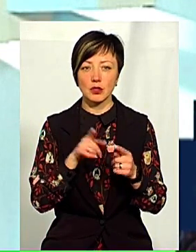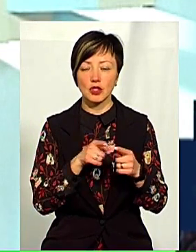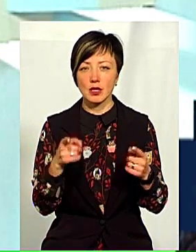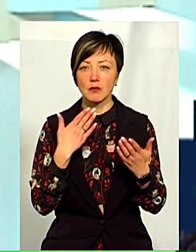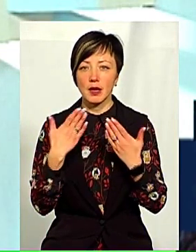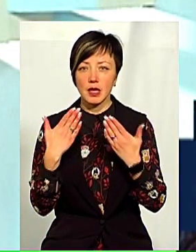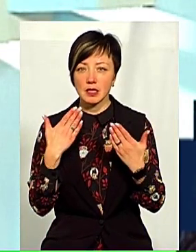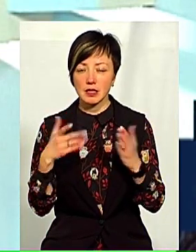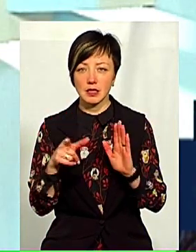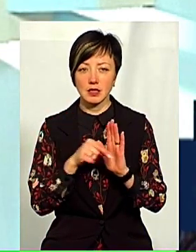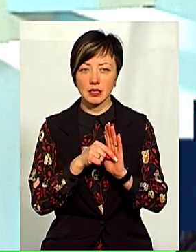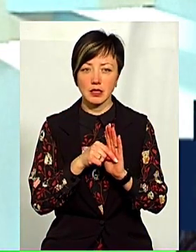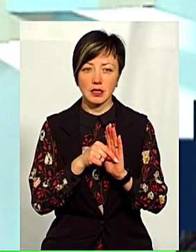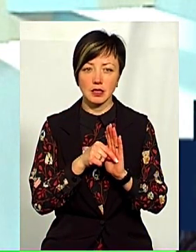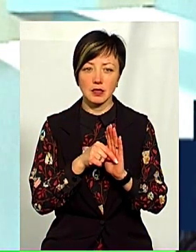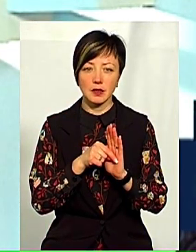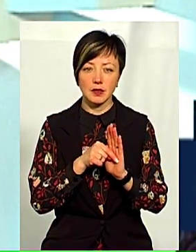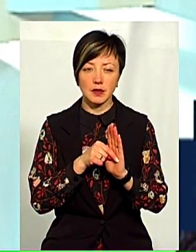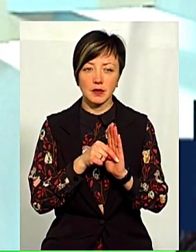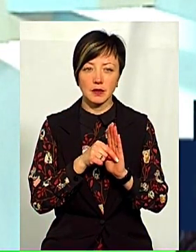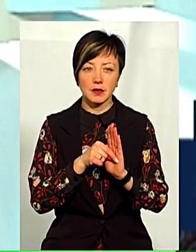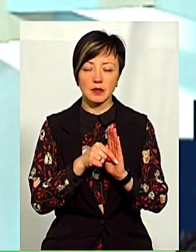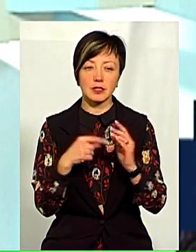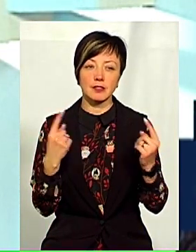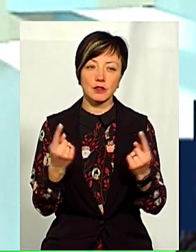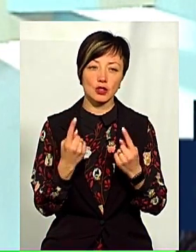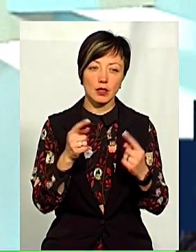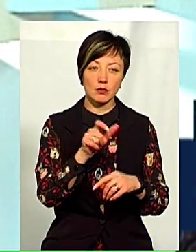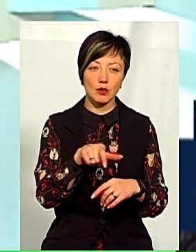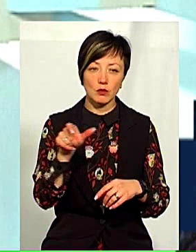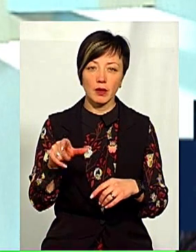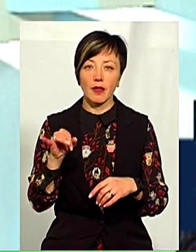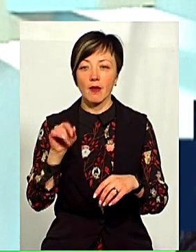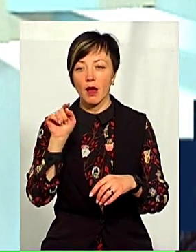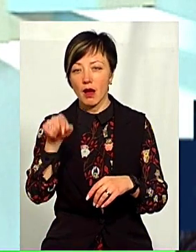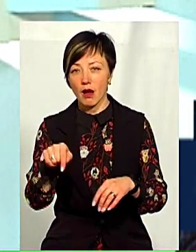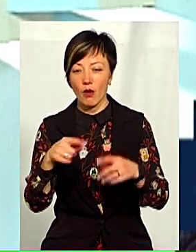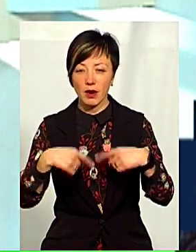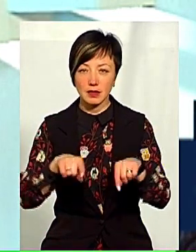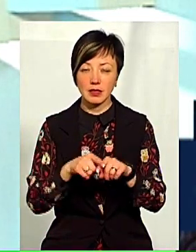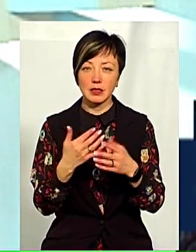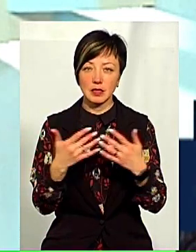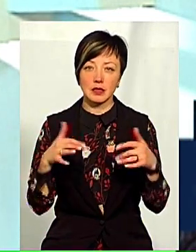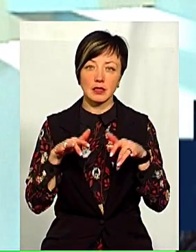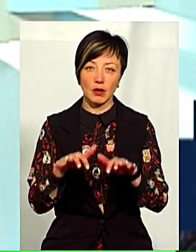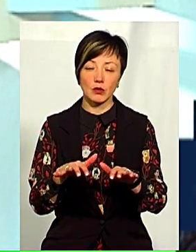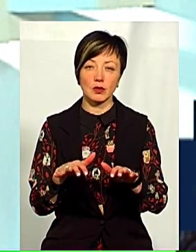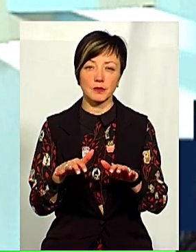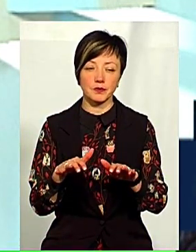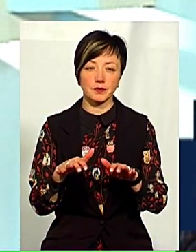бесід з звичайними людьми, і на об'єктах, Ну і ті такі заходи,